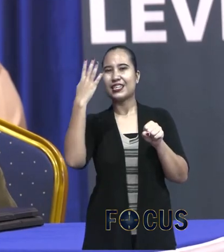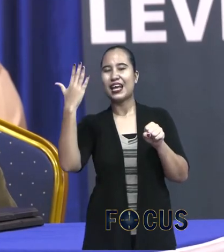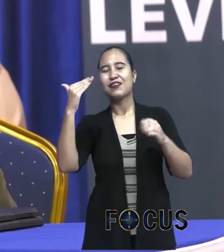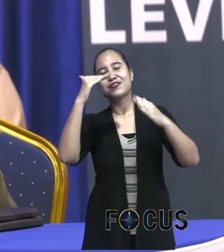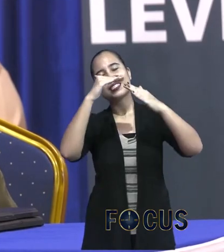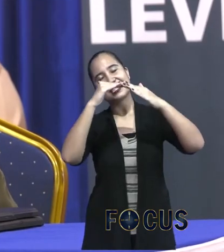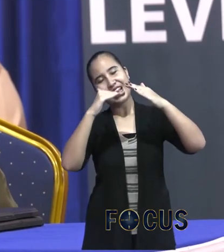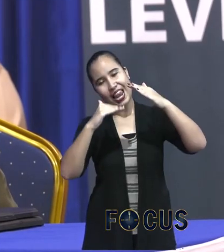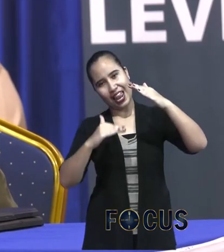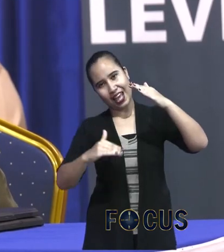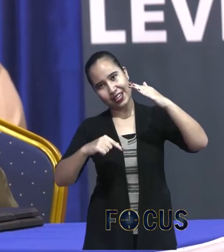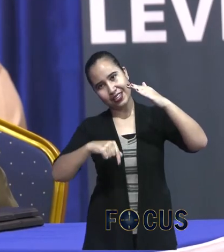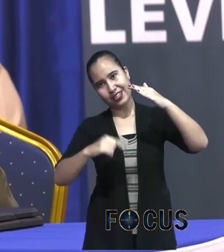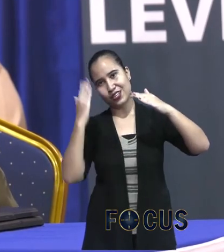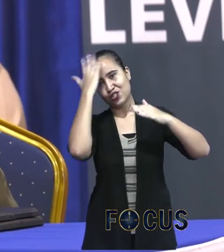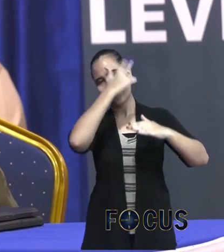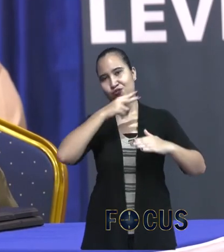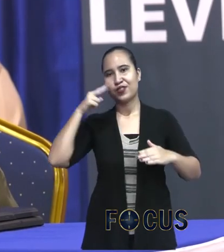verschrikkelijk laag zijn.